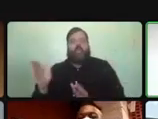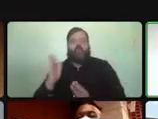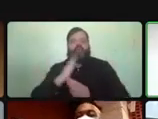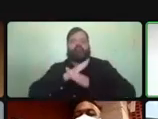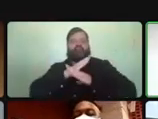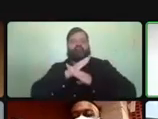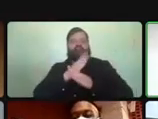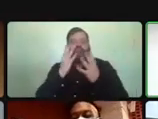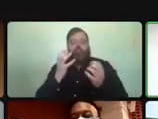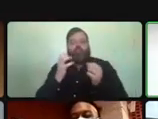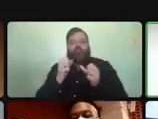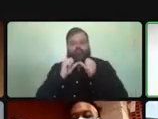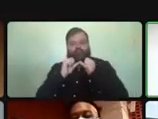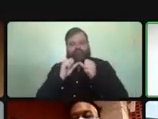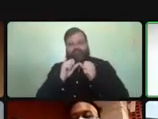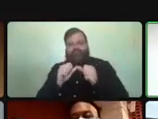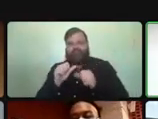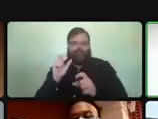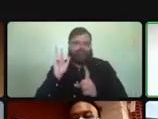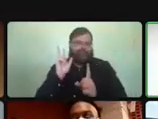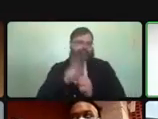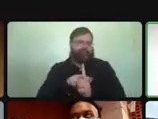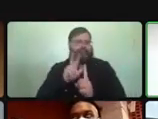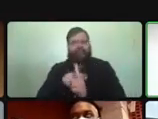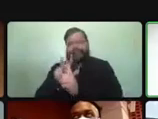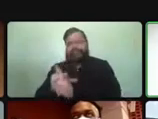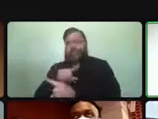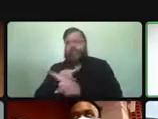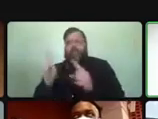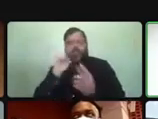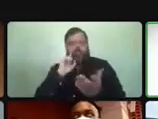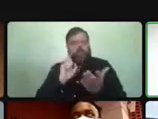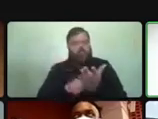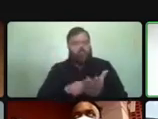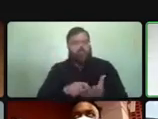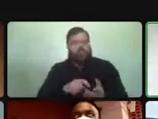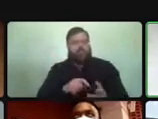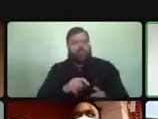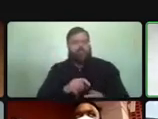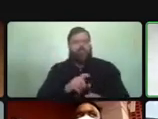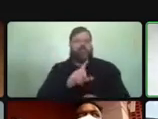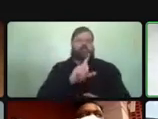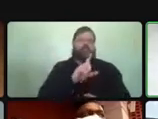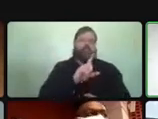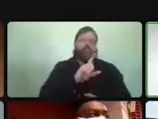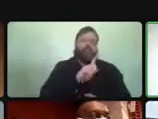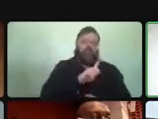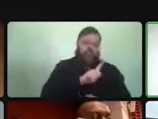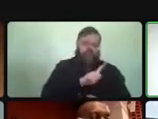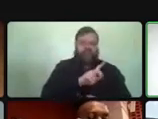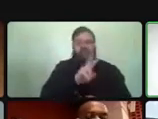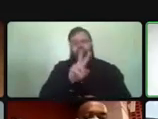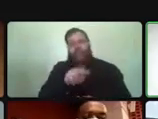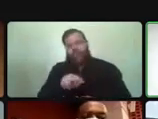hatutahimiza swala hilo la kupimwa sana, bali kuvaa barakoa na hatua nyinginezo.